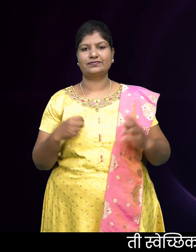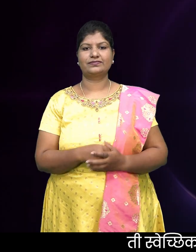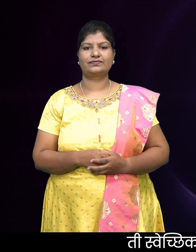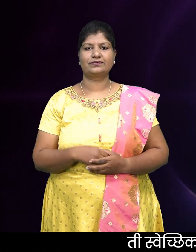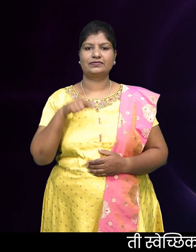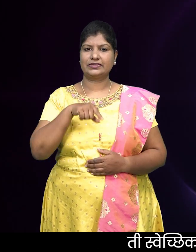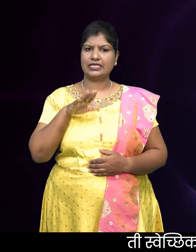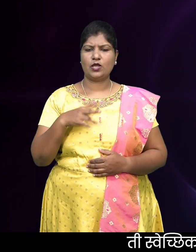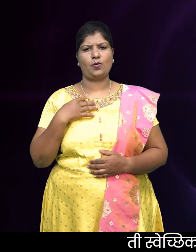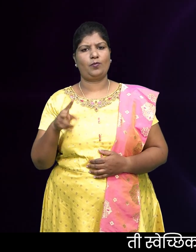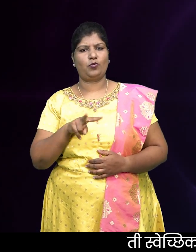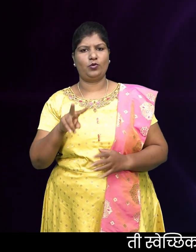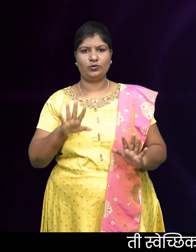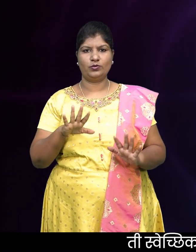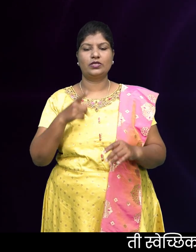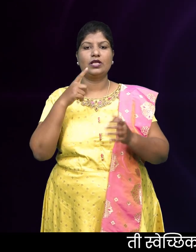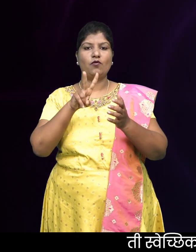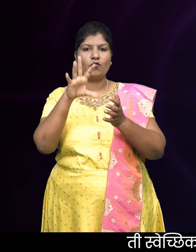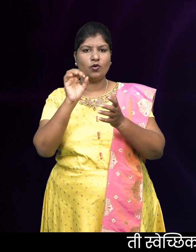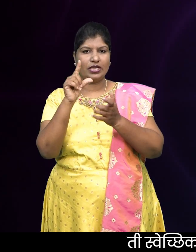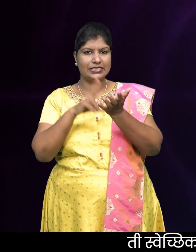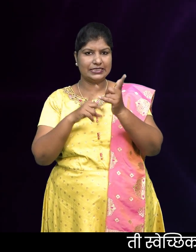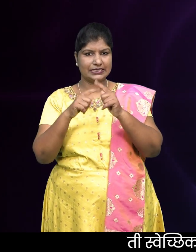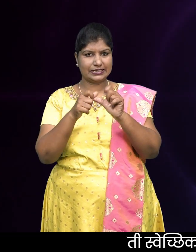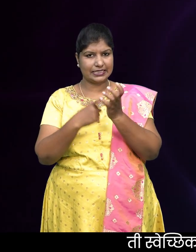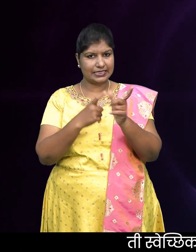ती स्वैच्छिक आणि अनैच्छिक दोन्ही असू शकते.